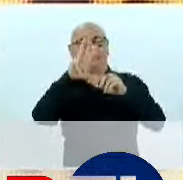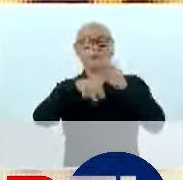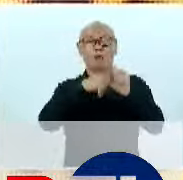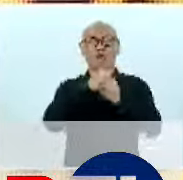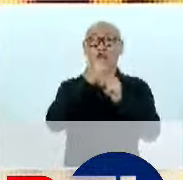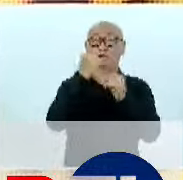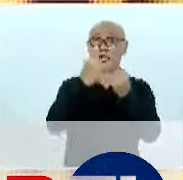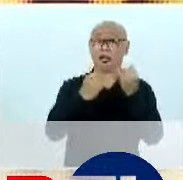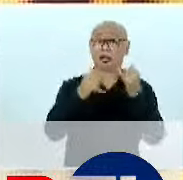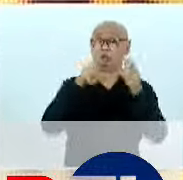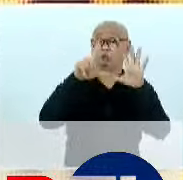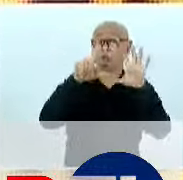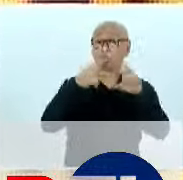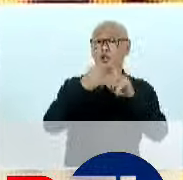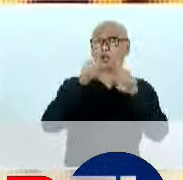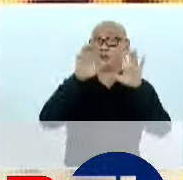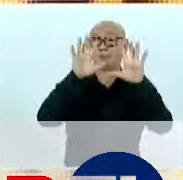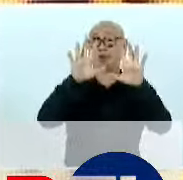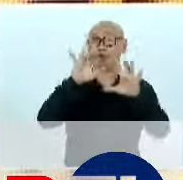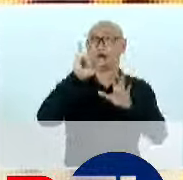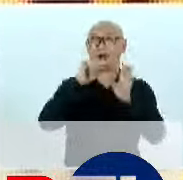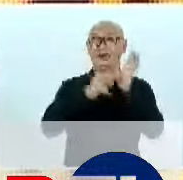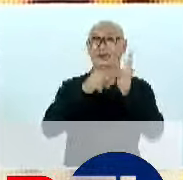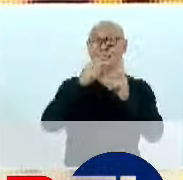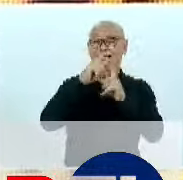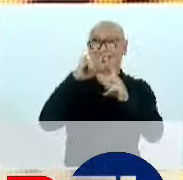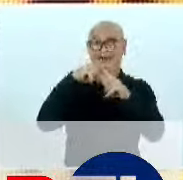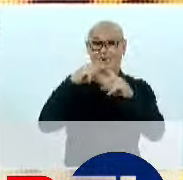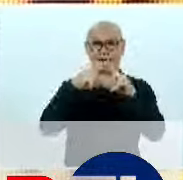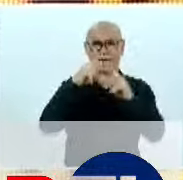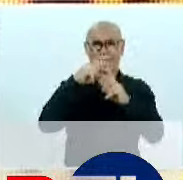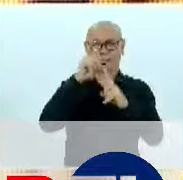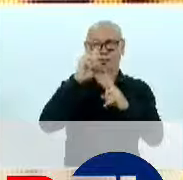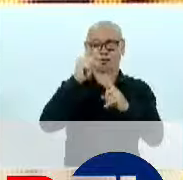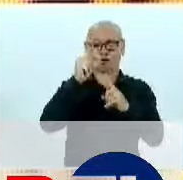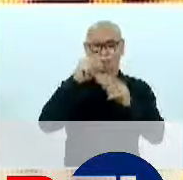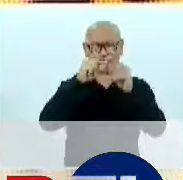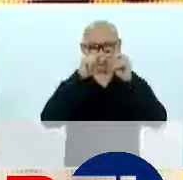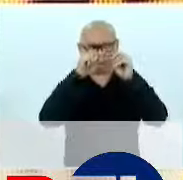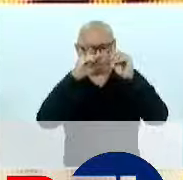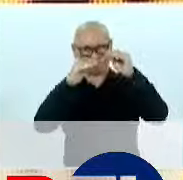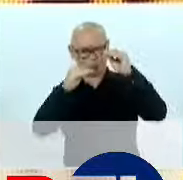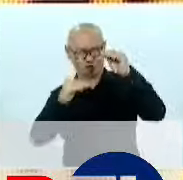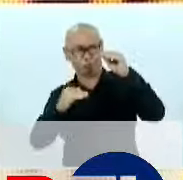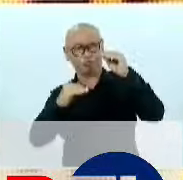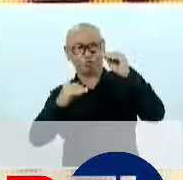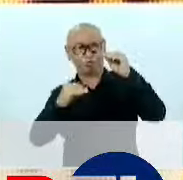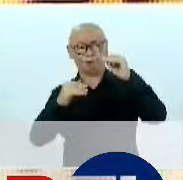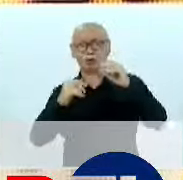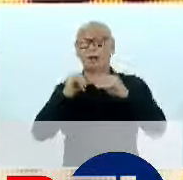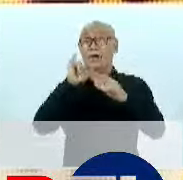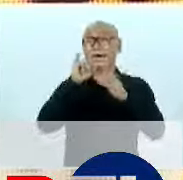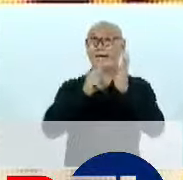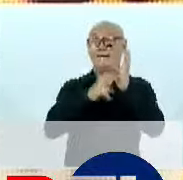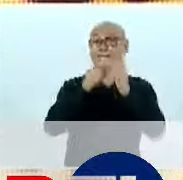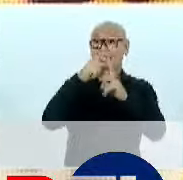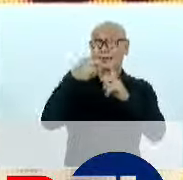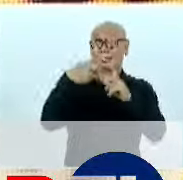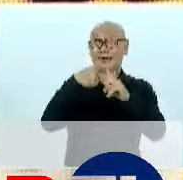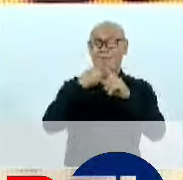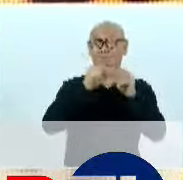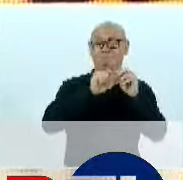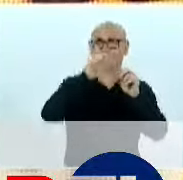terakhir tujuh dari 10 indikator menunjukkan tren yang menurun Begitu juga dengan indeks pelayanan